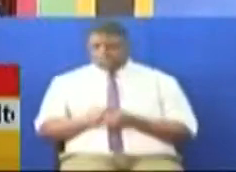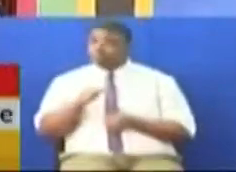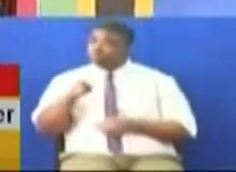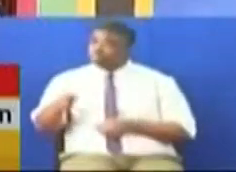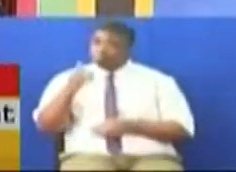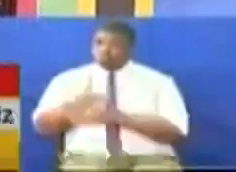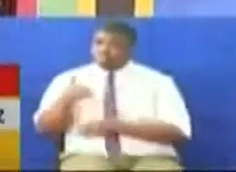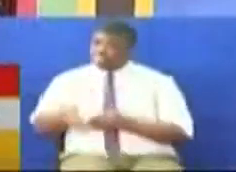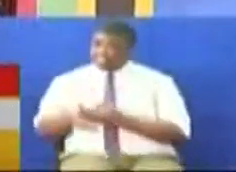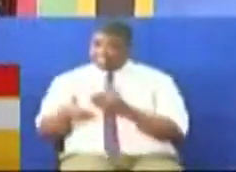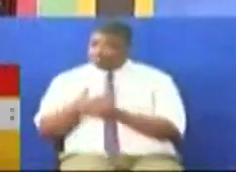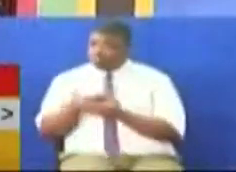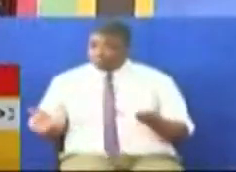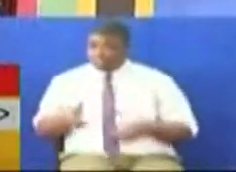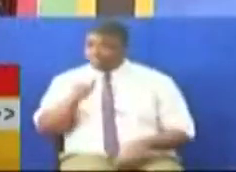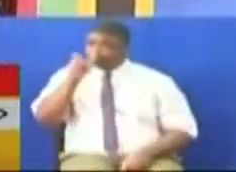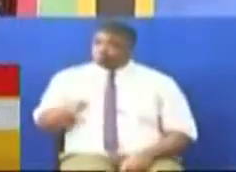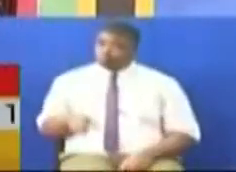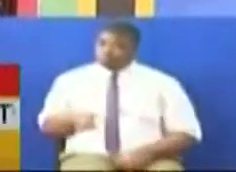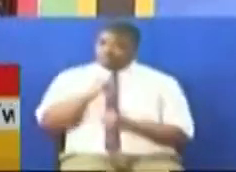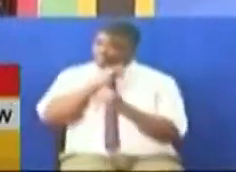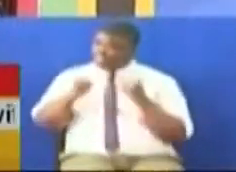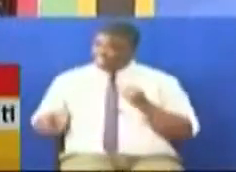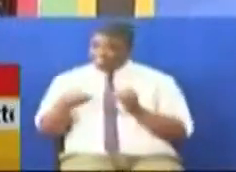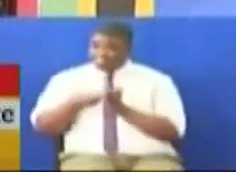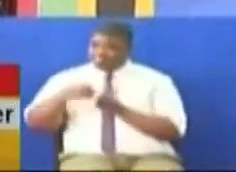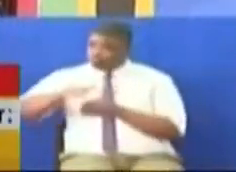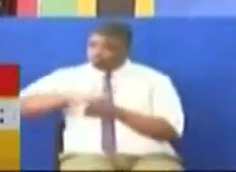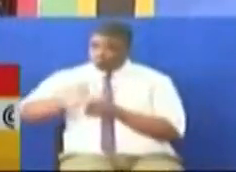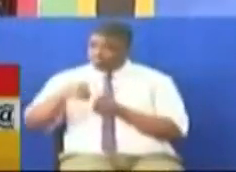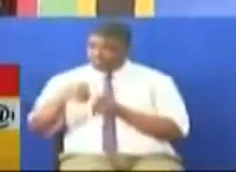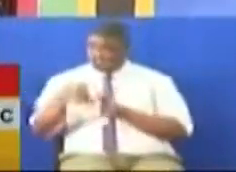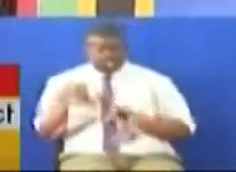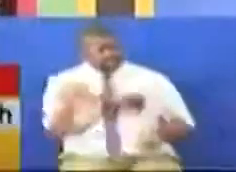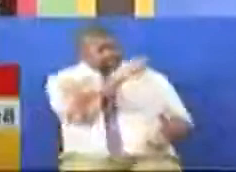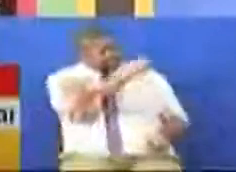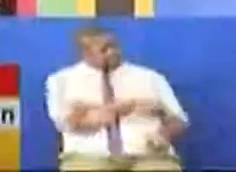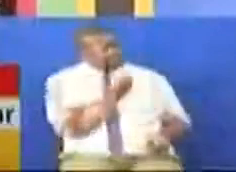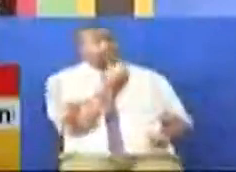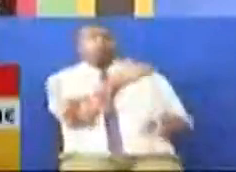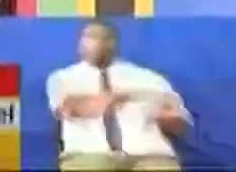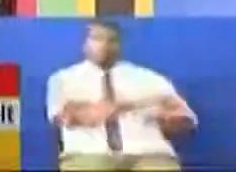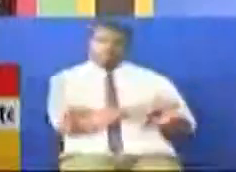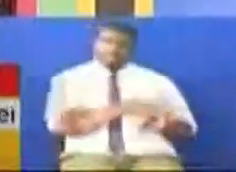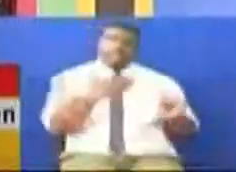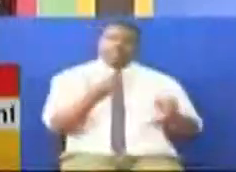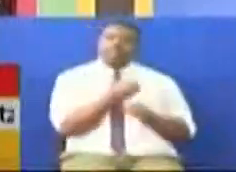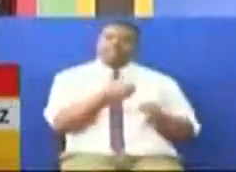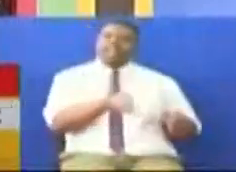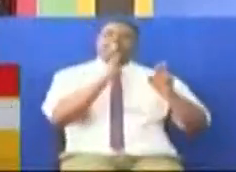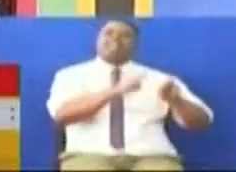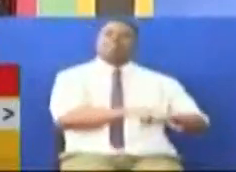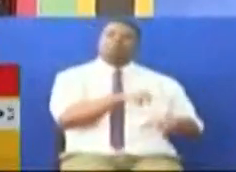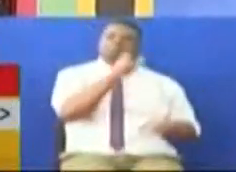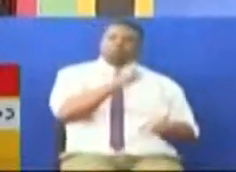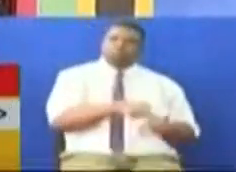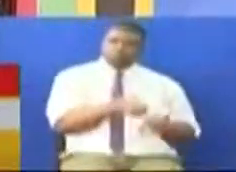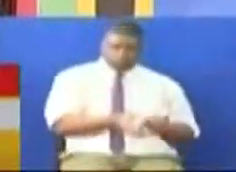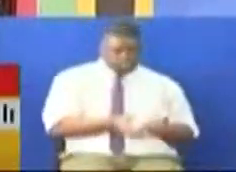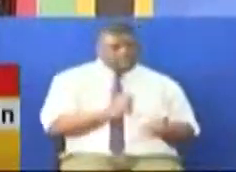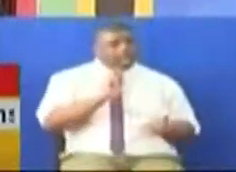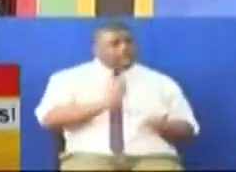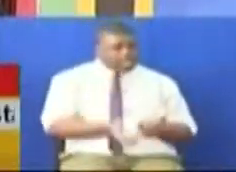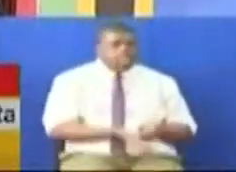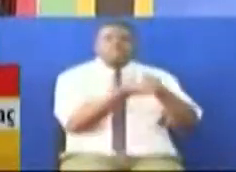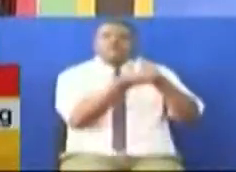Mtu anayekataa fedha zisitumike ambazo ni fedha haramu, watu wanasema zitumike, alafu anapata adhabu mtu ambaye anajaribu kuisaidia serikali. Hiki ndicho